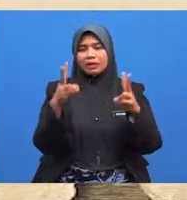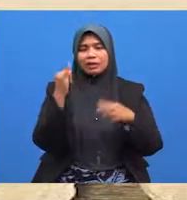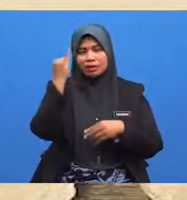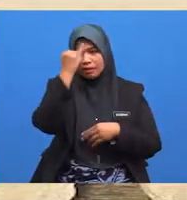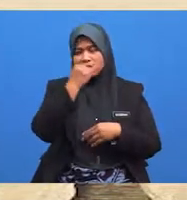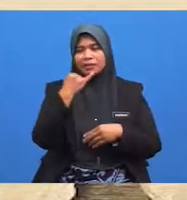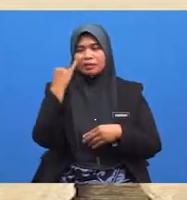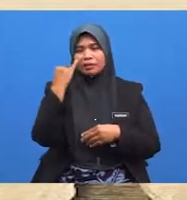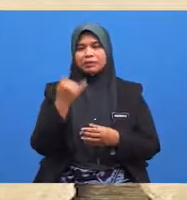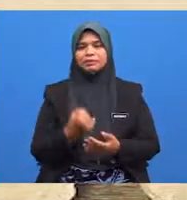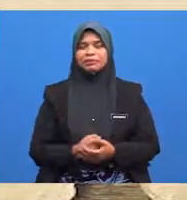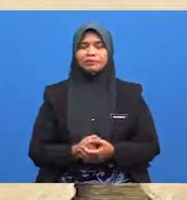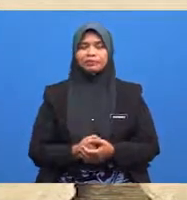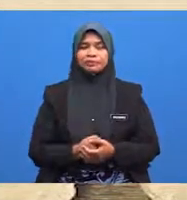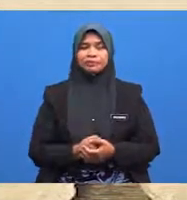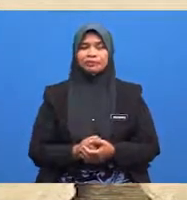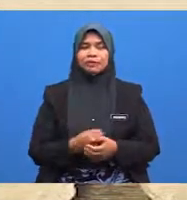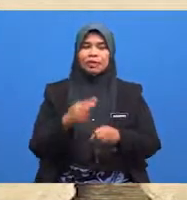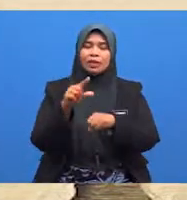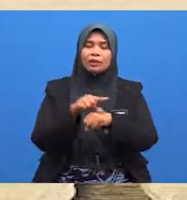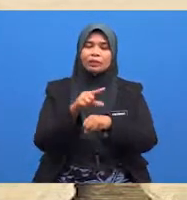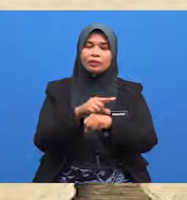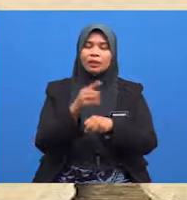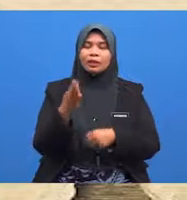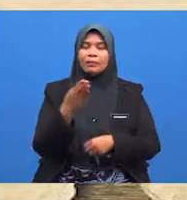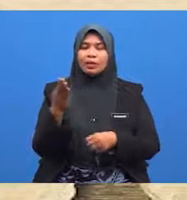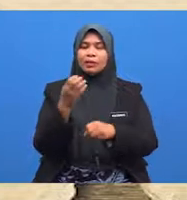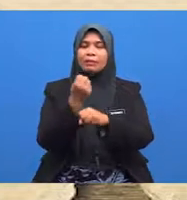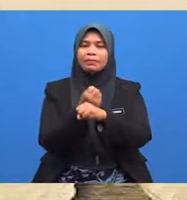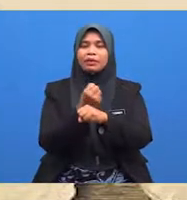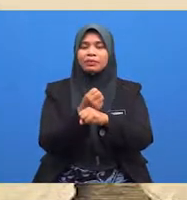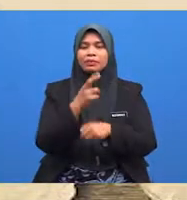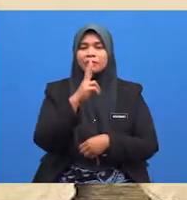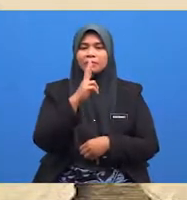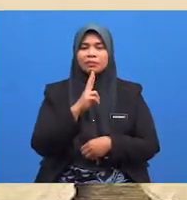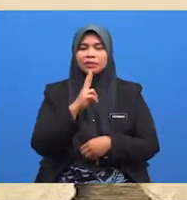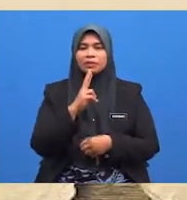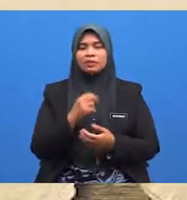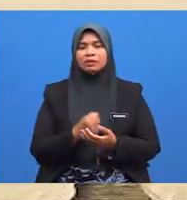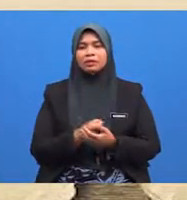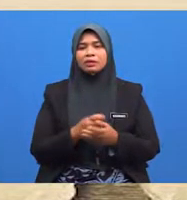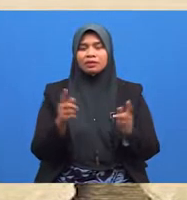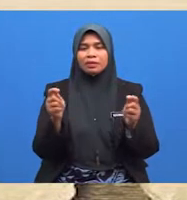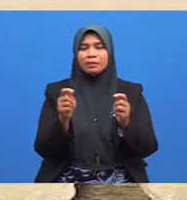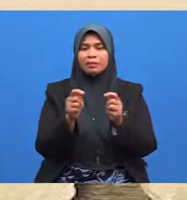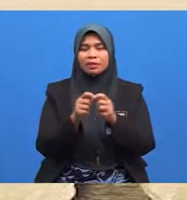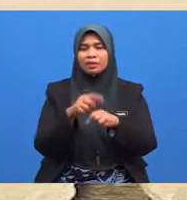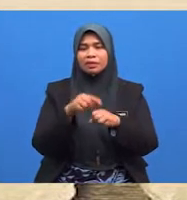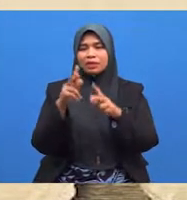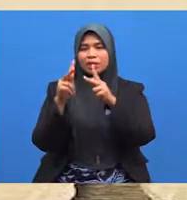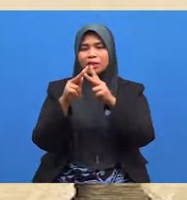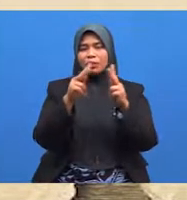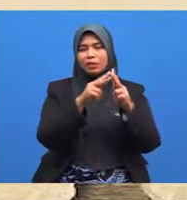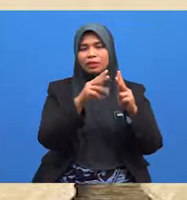ini tampak sederhana tetapi indah dengan penggunaan lapisan marmar putih.